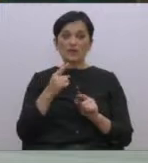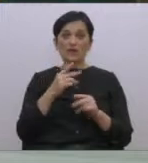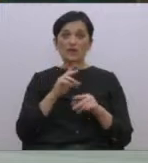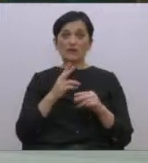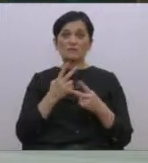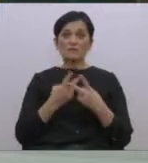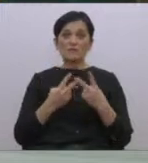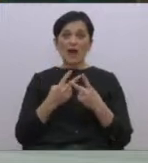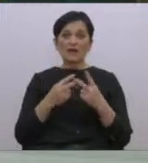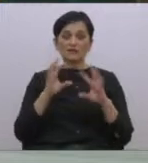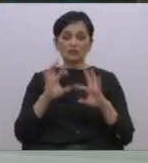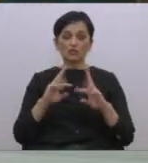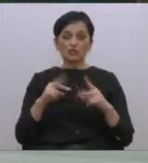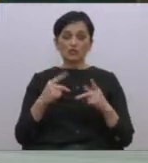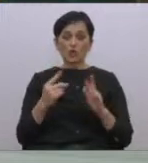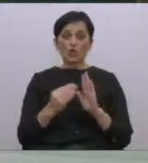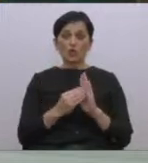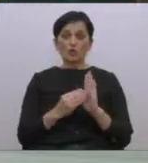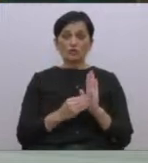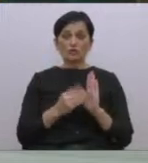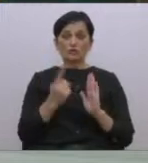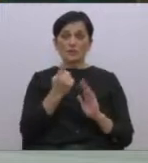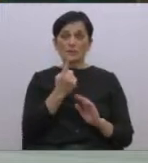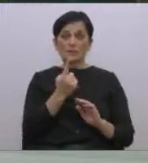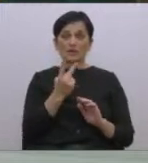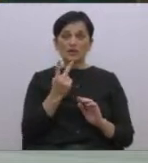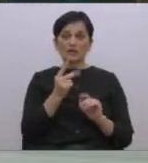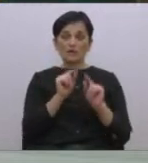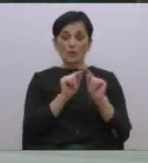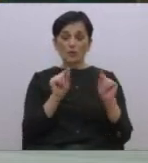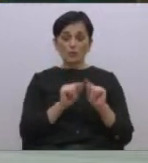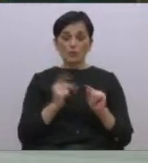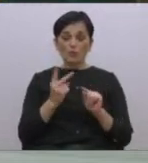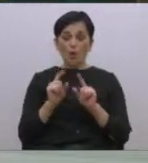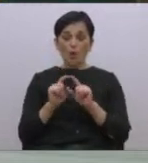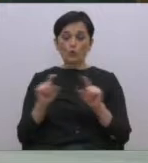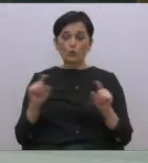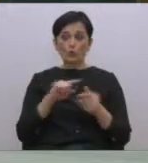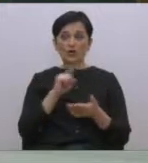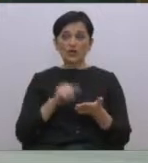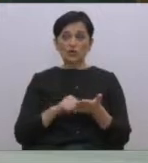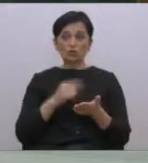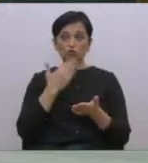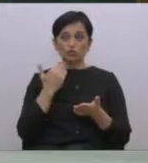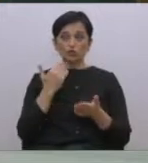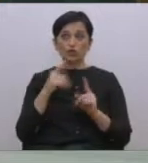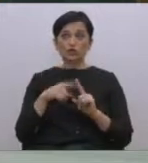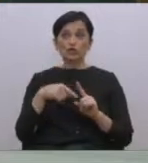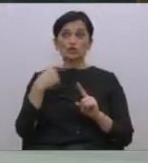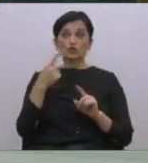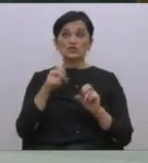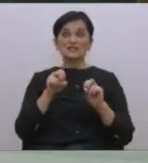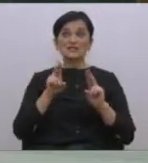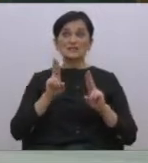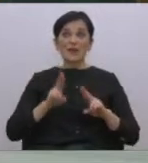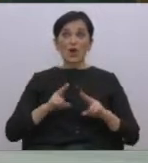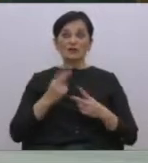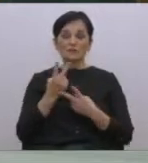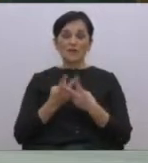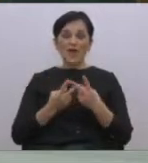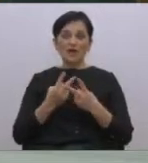ცვლილების შეტანის შესახებ პირველ მუხლის პირველ მეორე პუნქტთან მეორე მუხლთან კითხვები არ არის. შემდეგი სპეციალური